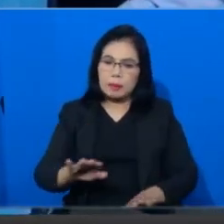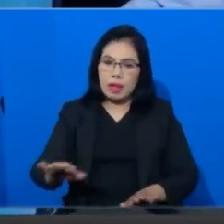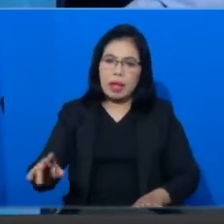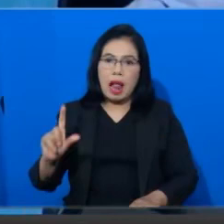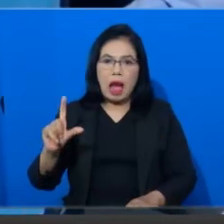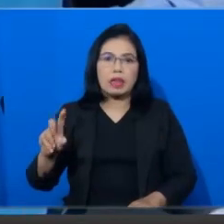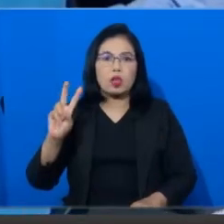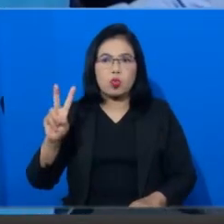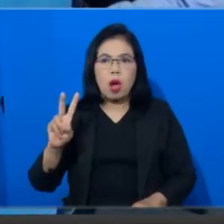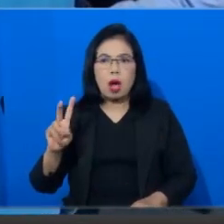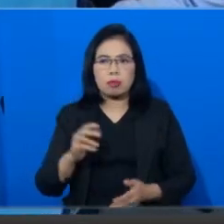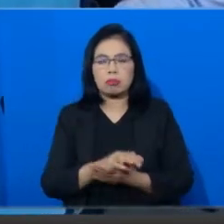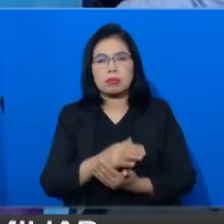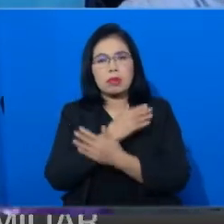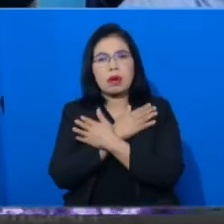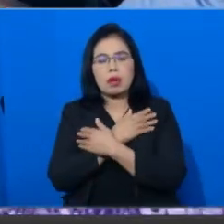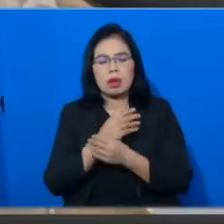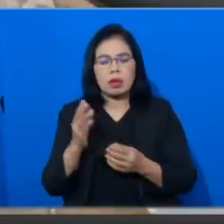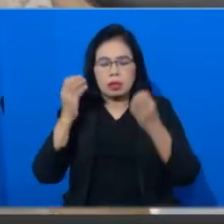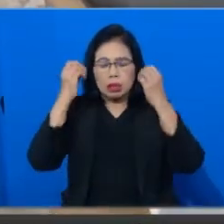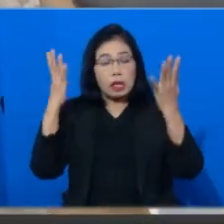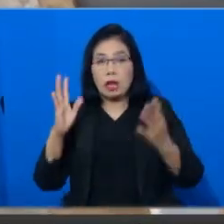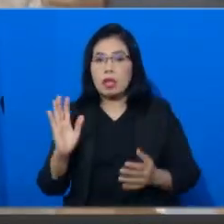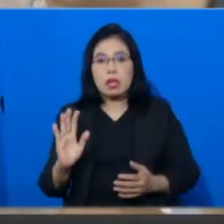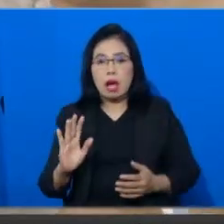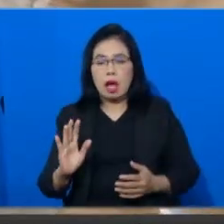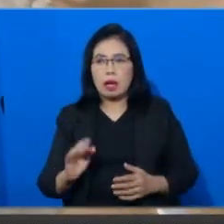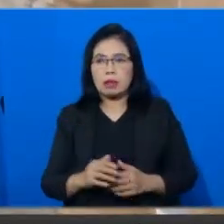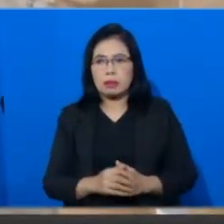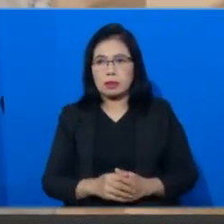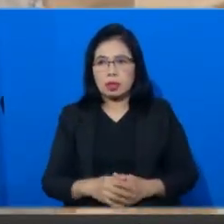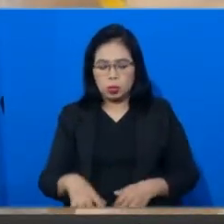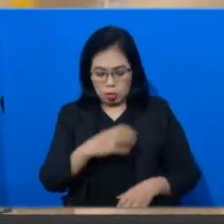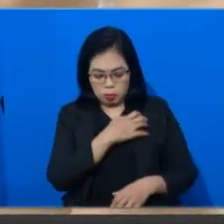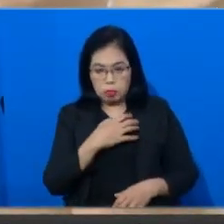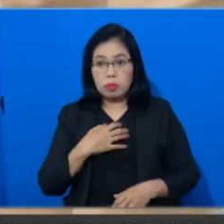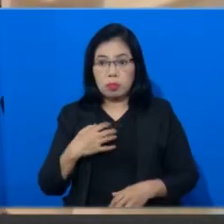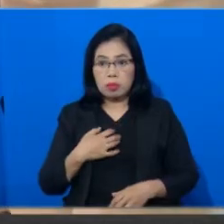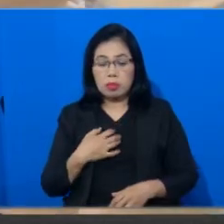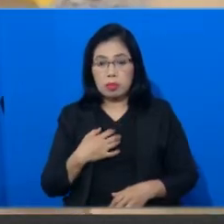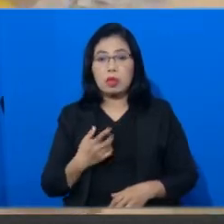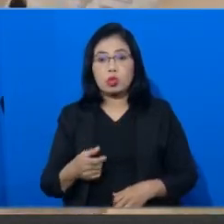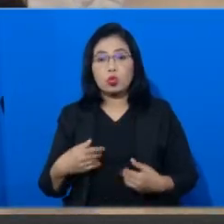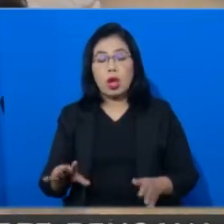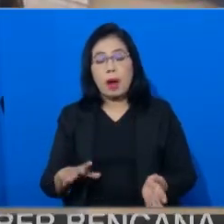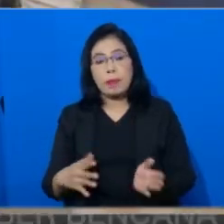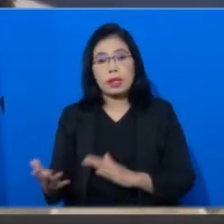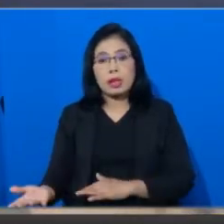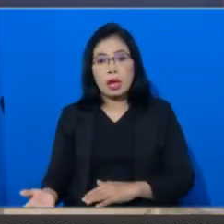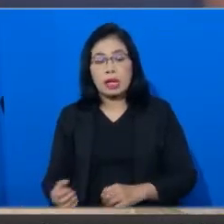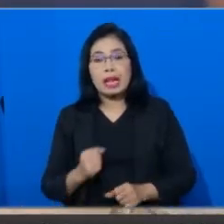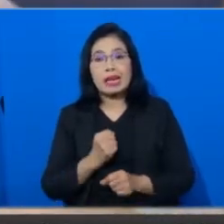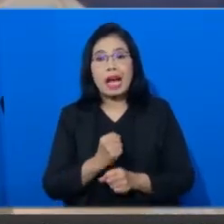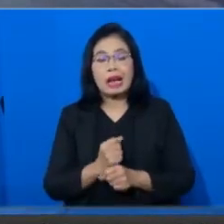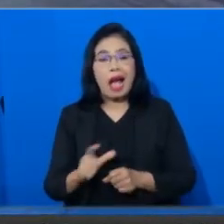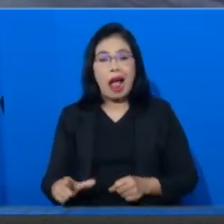kamar, almarhum Daryono tidak sadarkan diri. Setelah dilakukan pemeriksaan oleh tim medis, almarhum meninggal dunia karena gagal